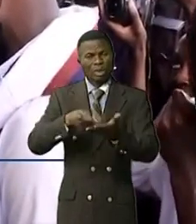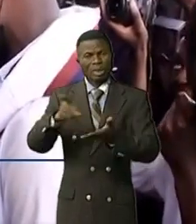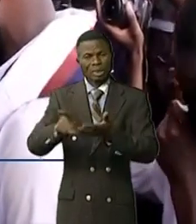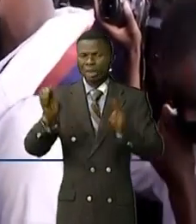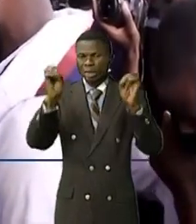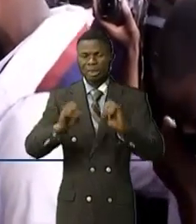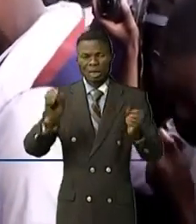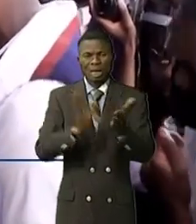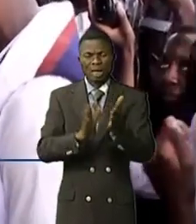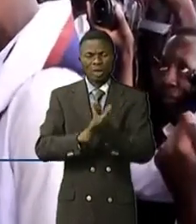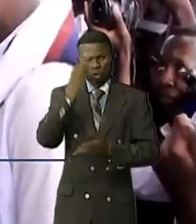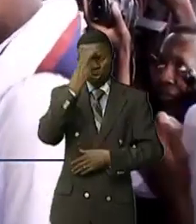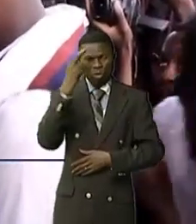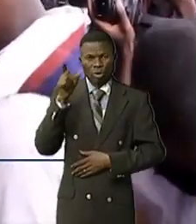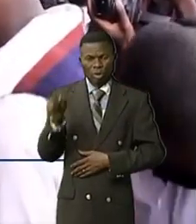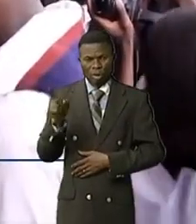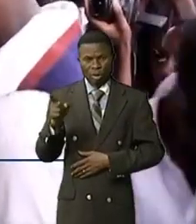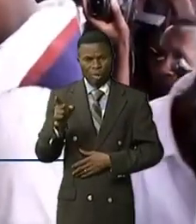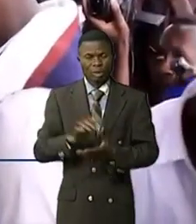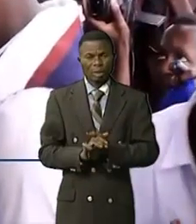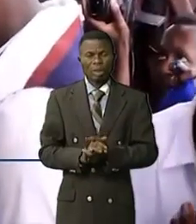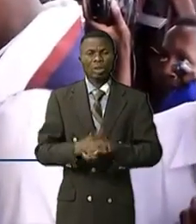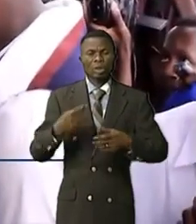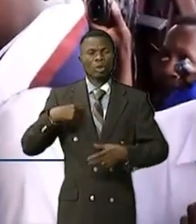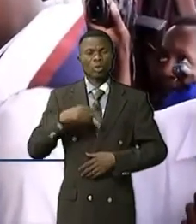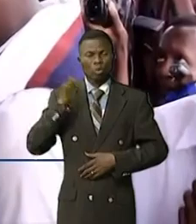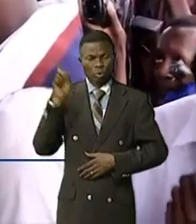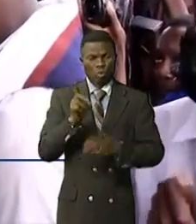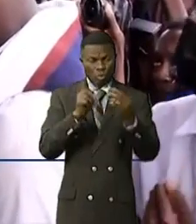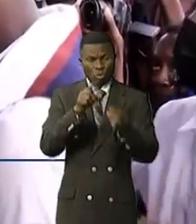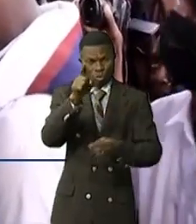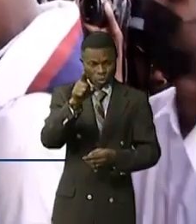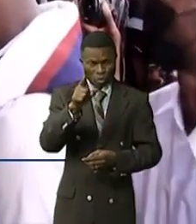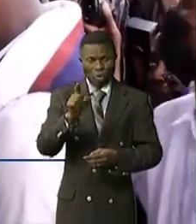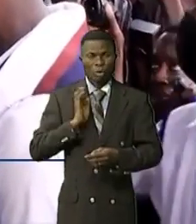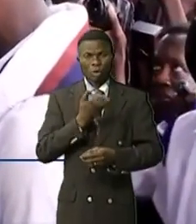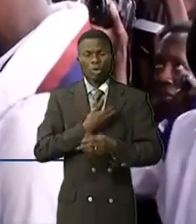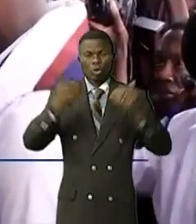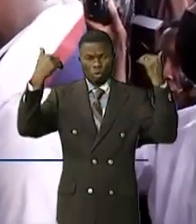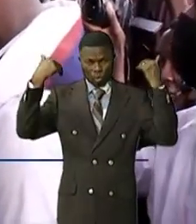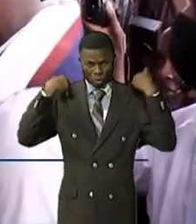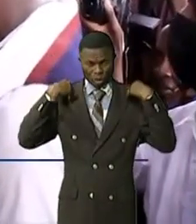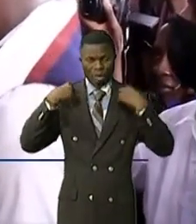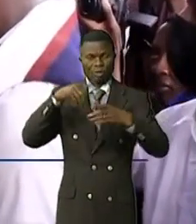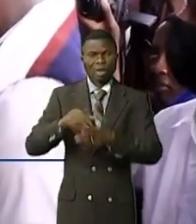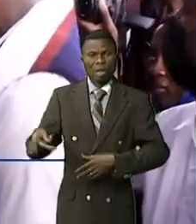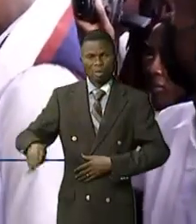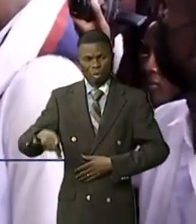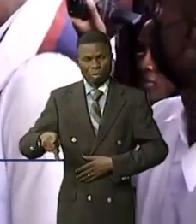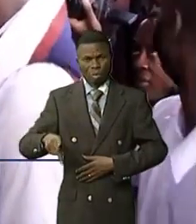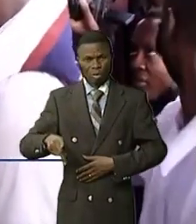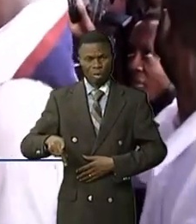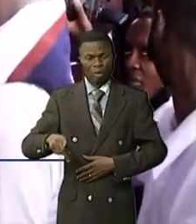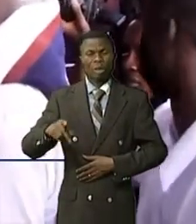nos écoles respectives. De ce fait, nous venons auprès de vous qui êtes notre représentante provinciale sous le plan